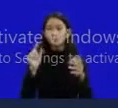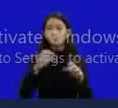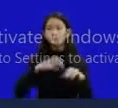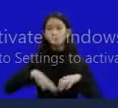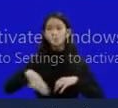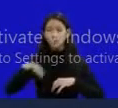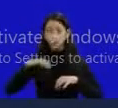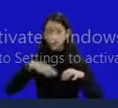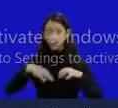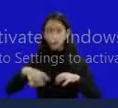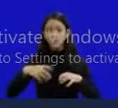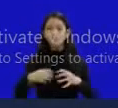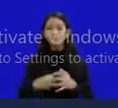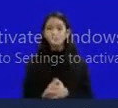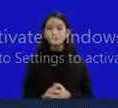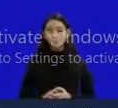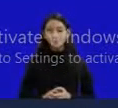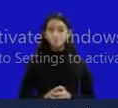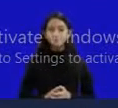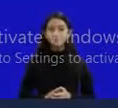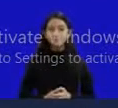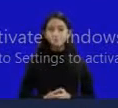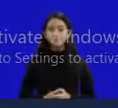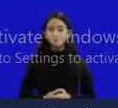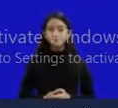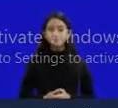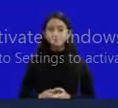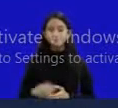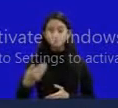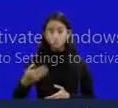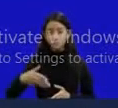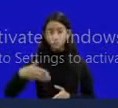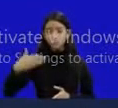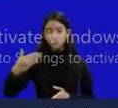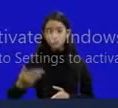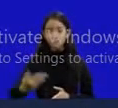ini dari sekarang sampai herbal berikut